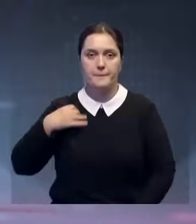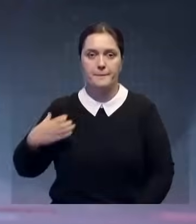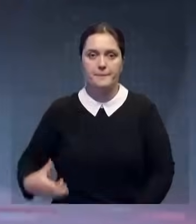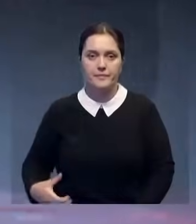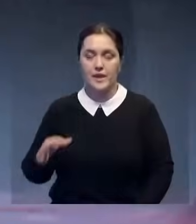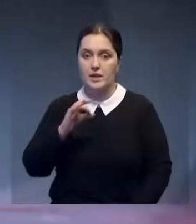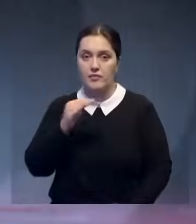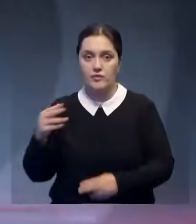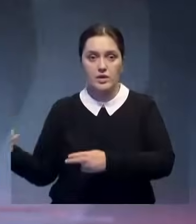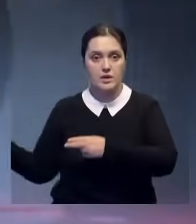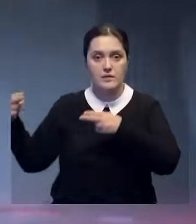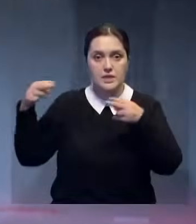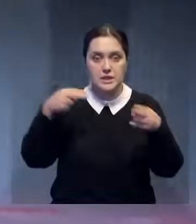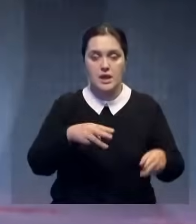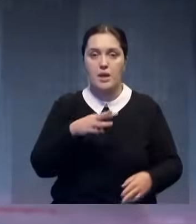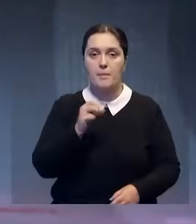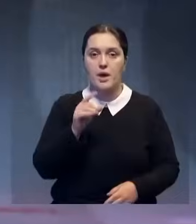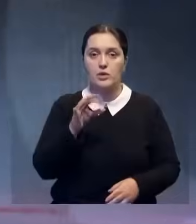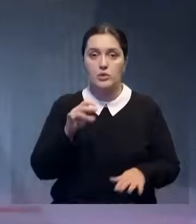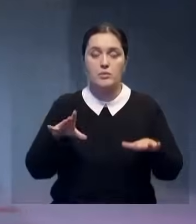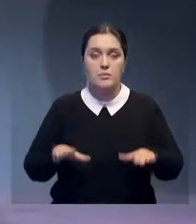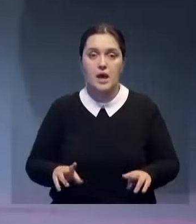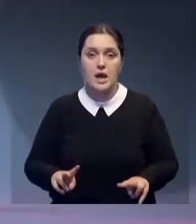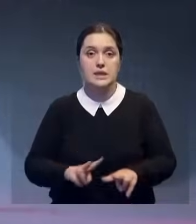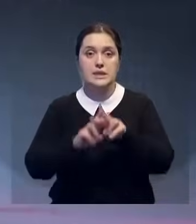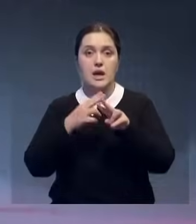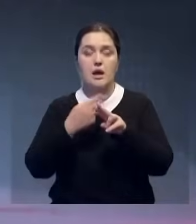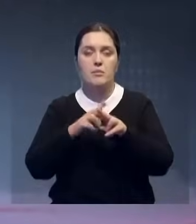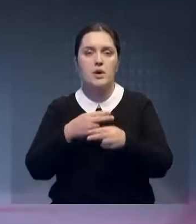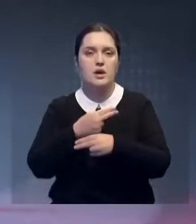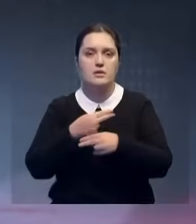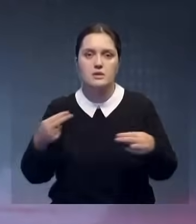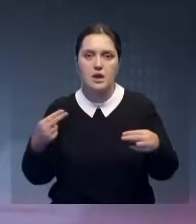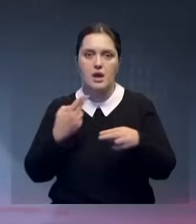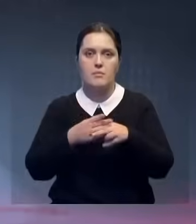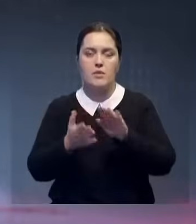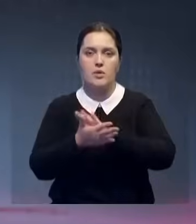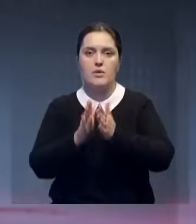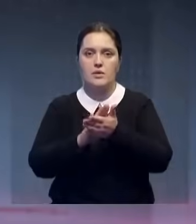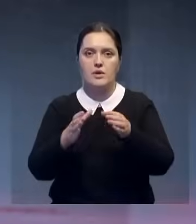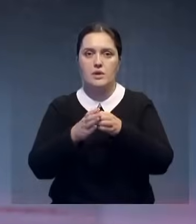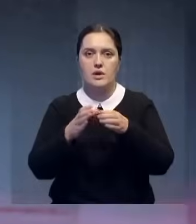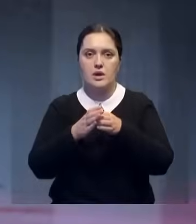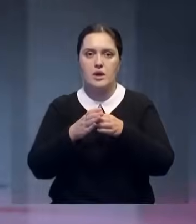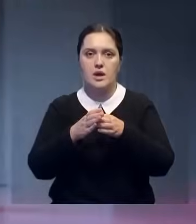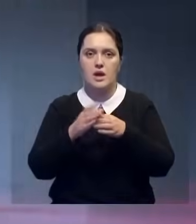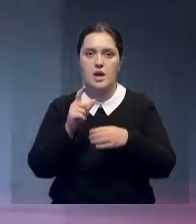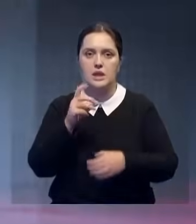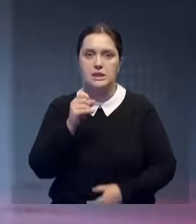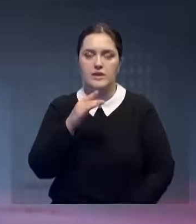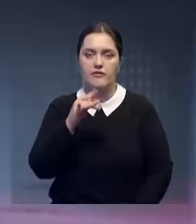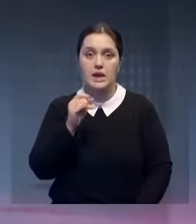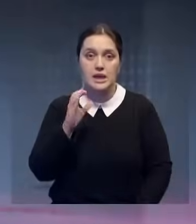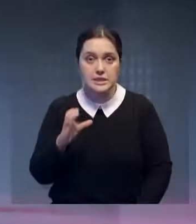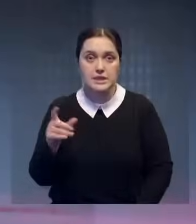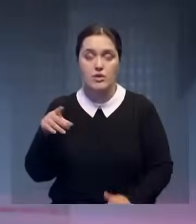в рамках официального визита Эммануэля Макрона в Астану. На повестке и переговоры с компанией Electricity de France, вошедшей в